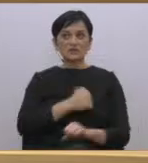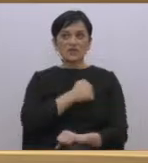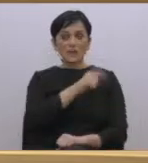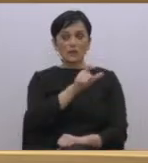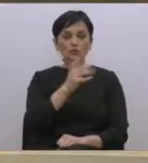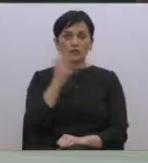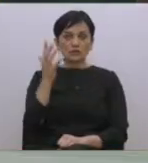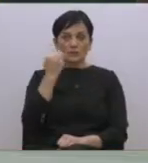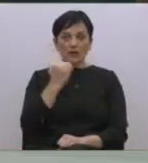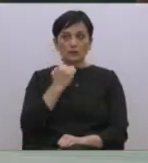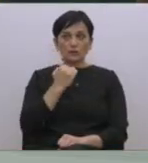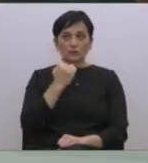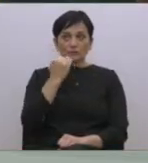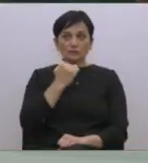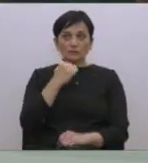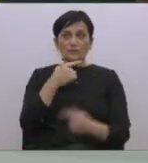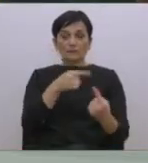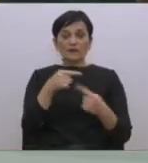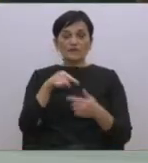adluba.